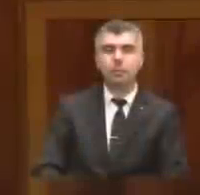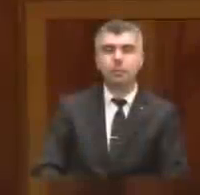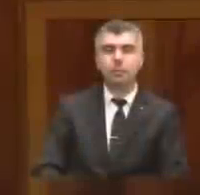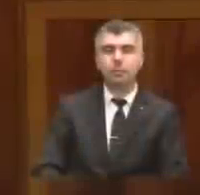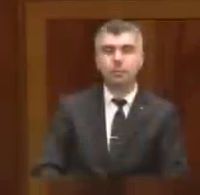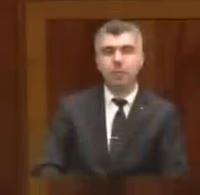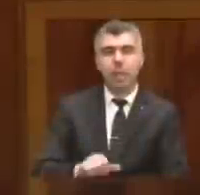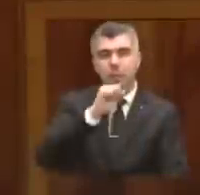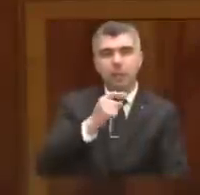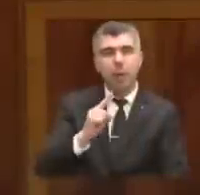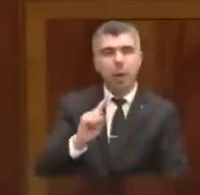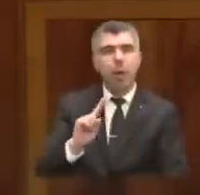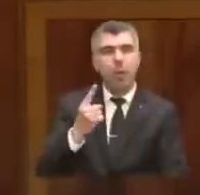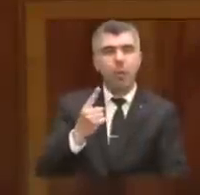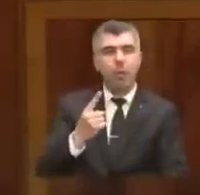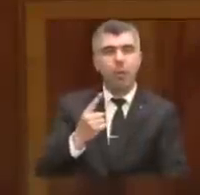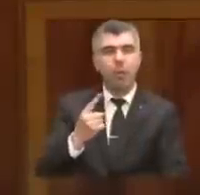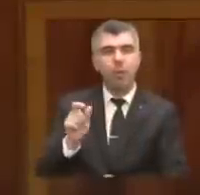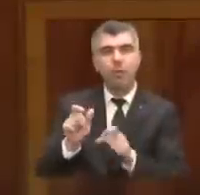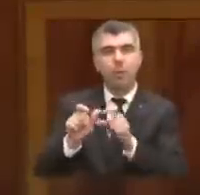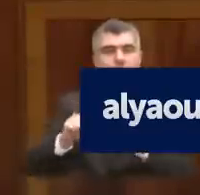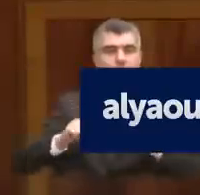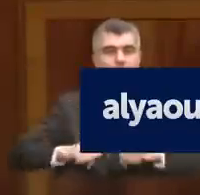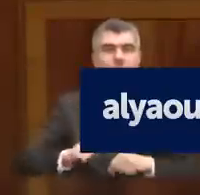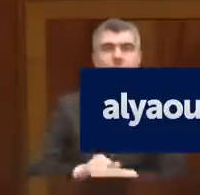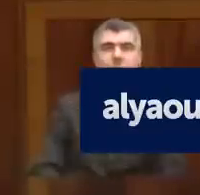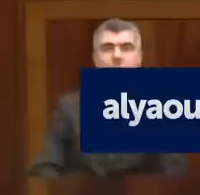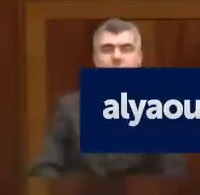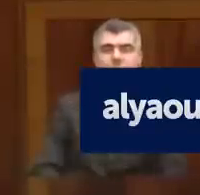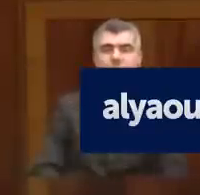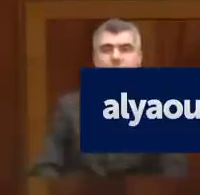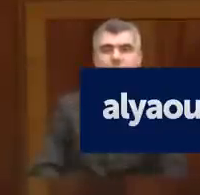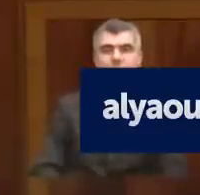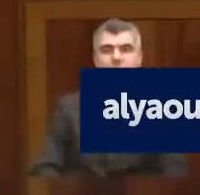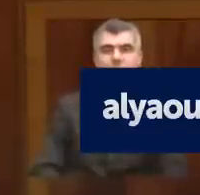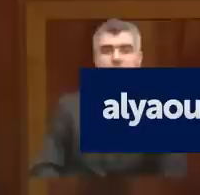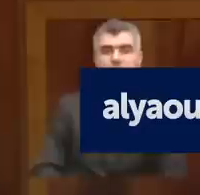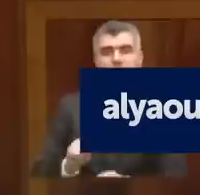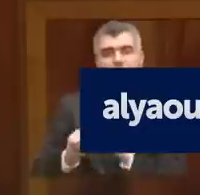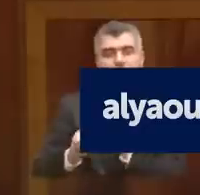أولا السيدات والسادة الوزراء، بغيت أولا